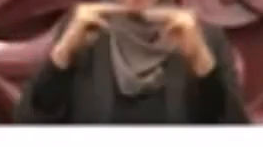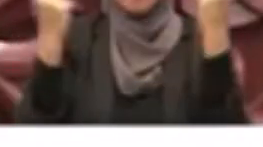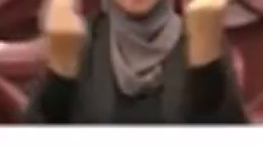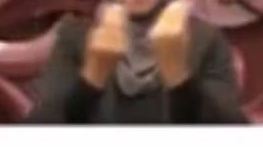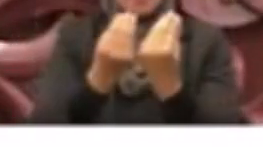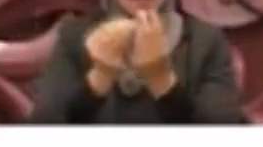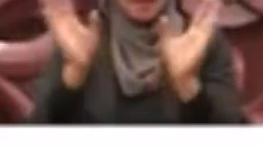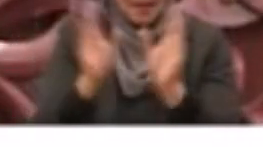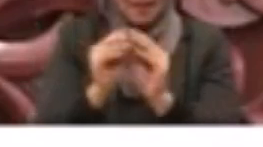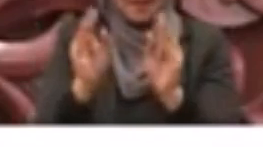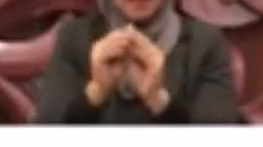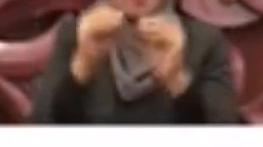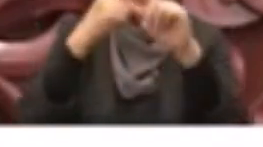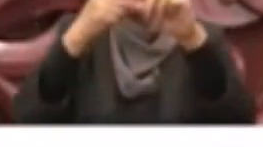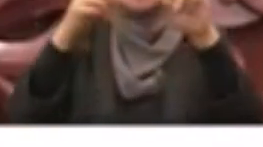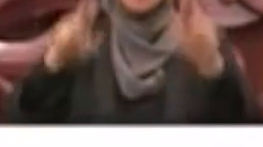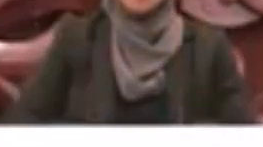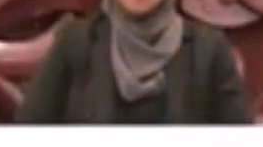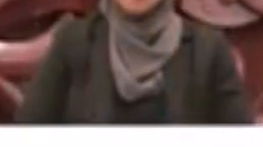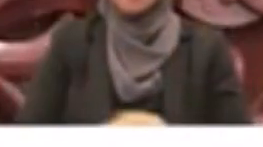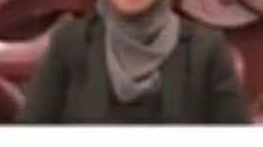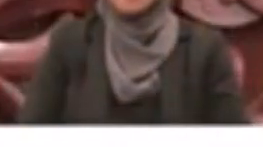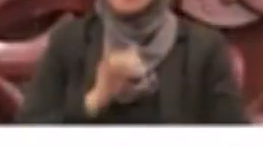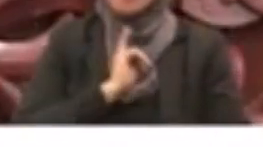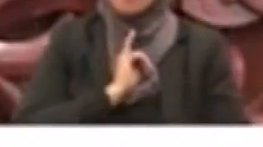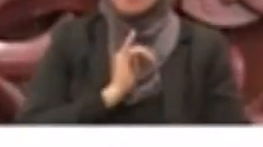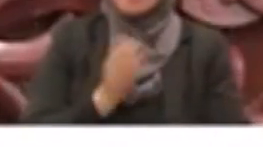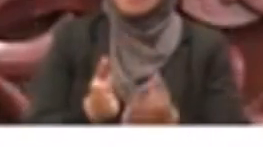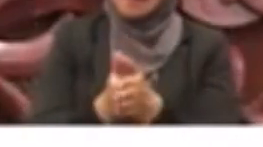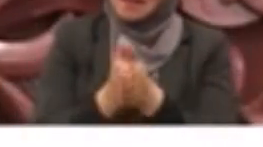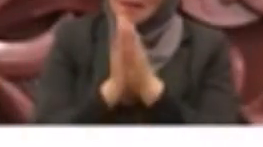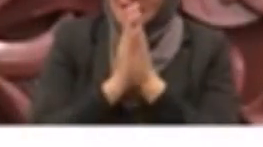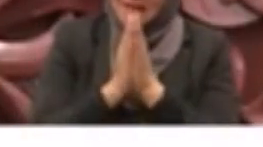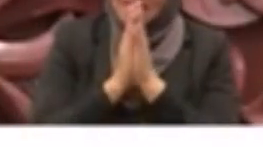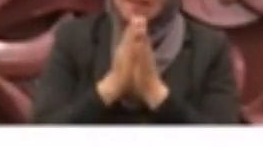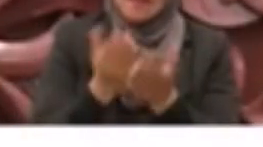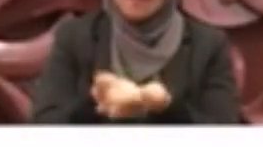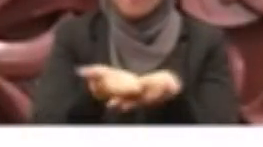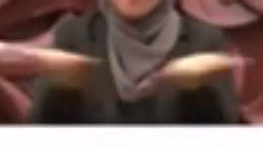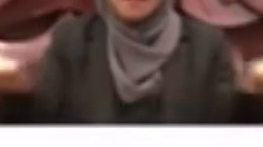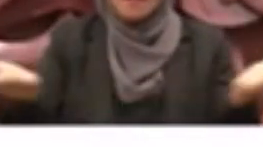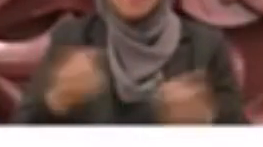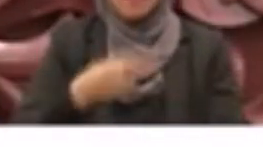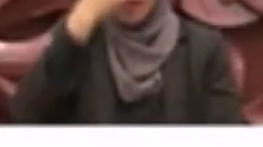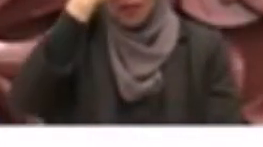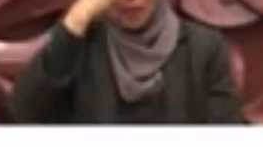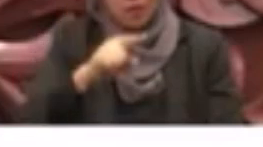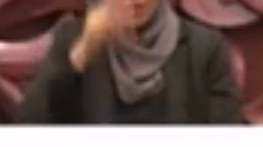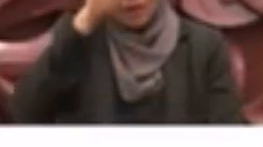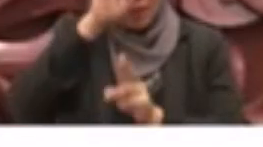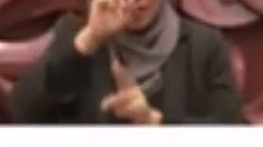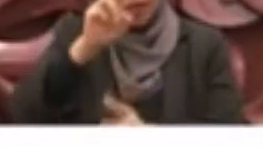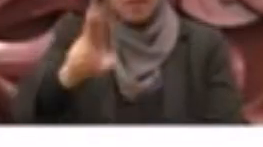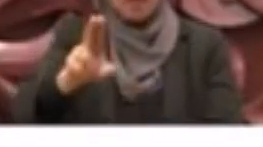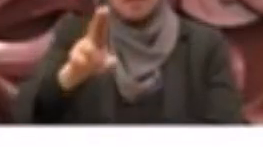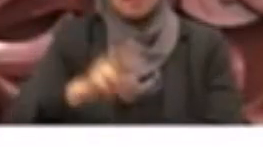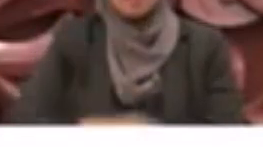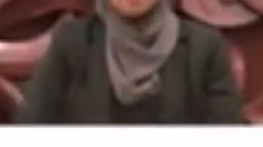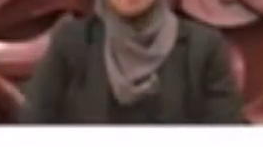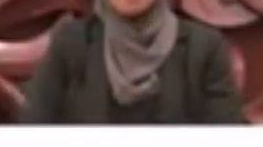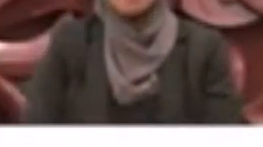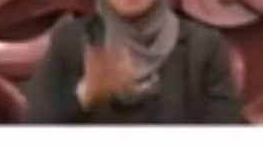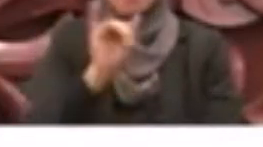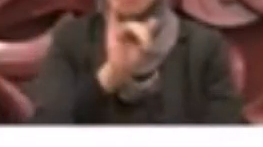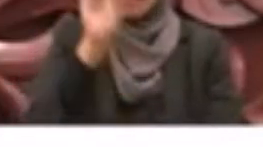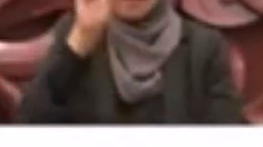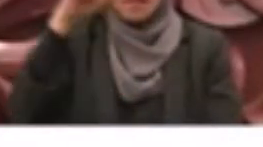rakyat justru saya memohon alih-alih yang promat ini untuk menghormati krusi yang dipertua dewan